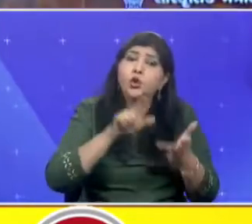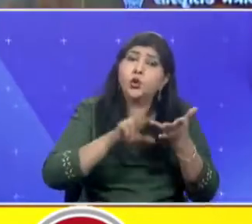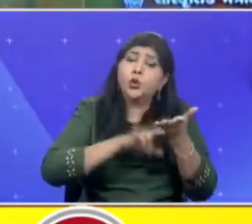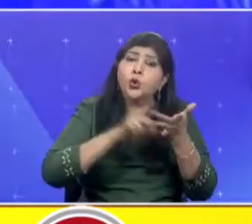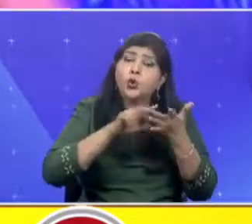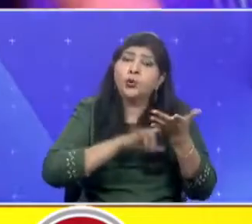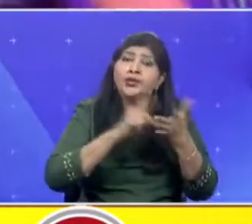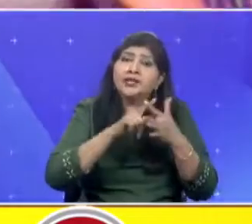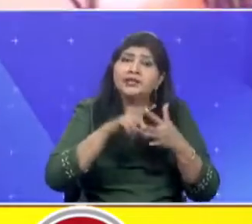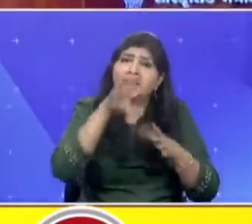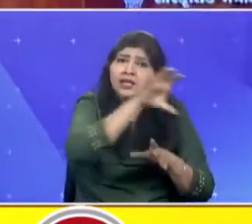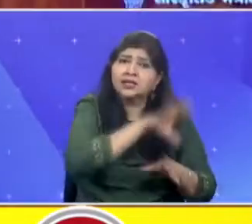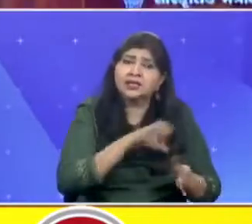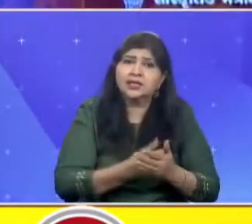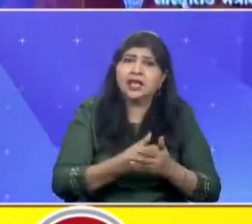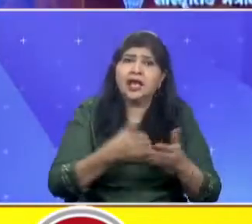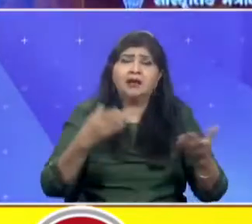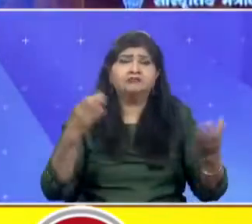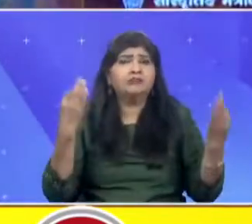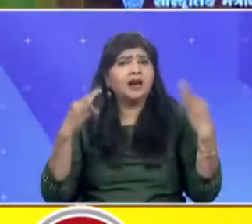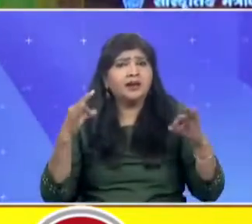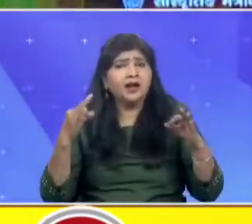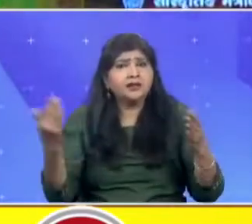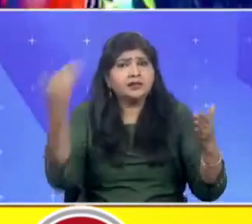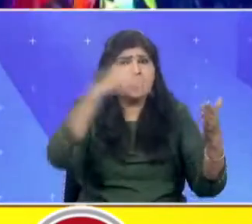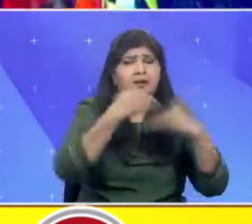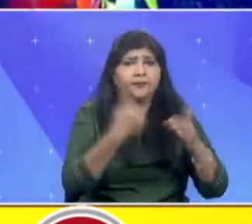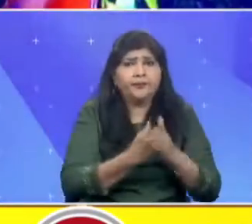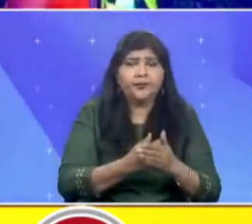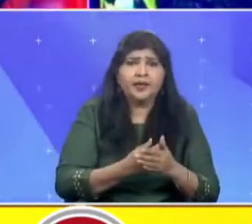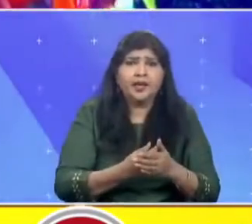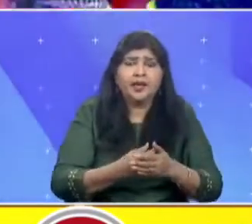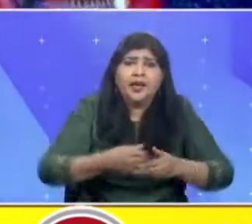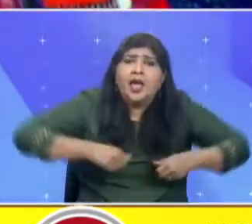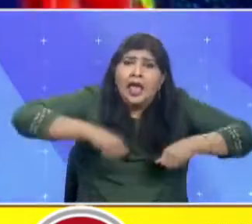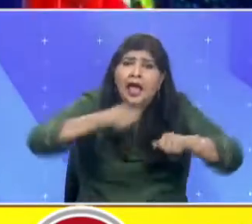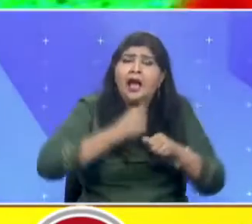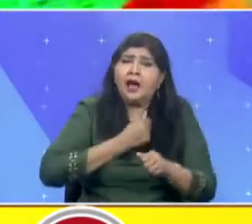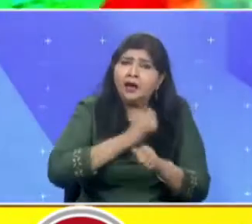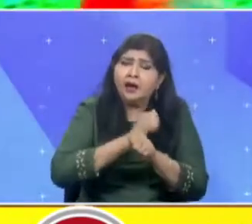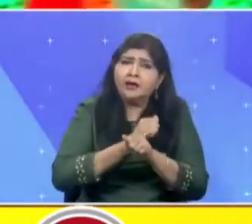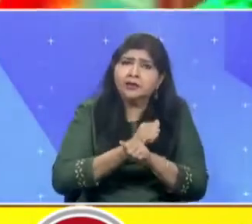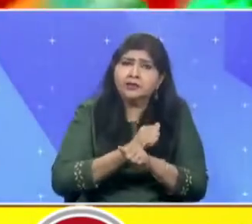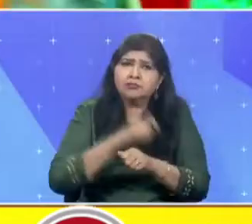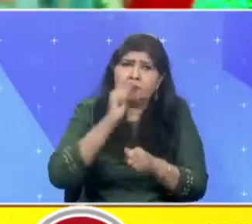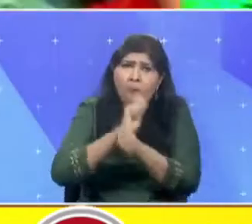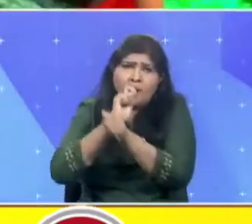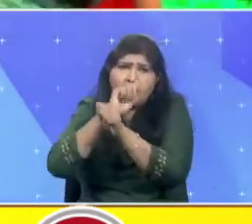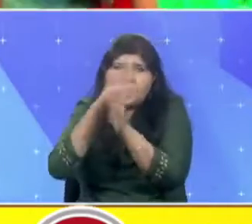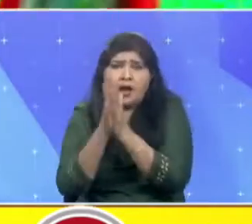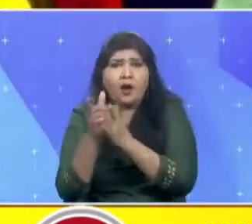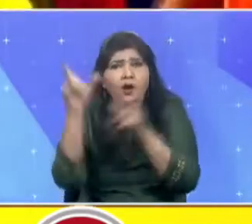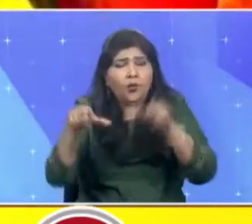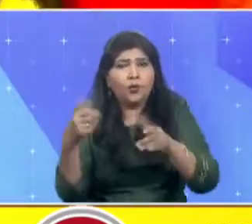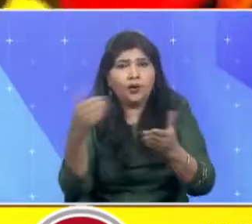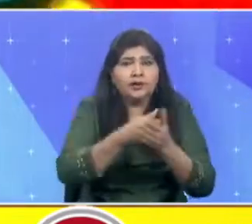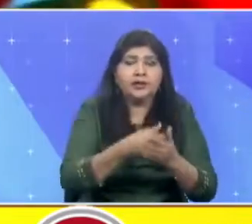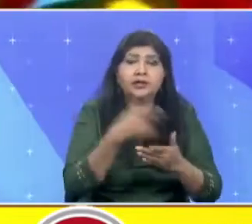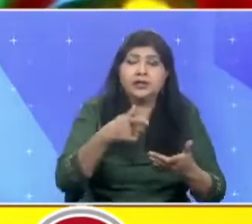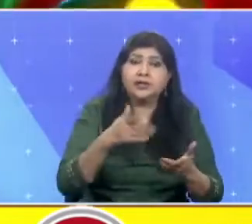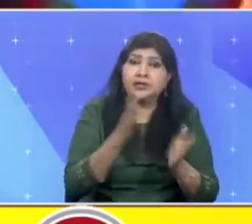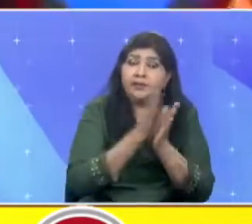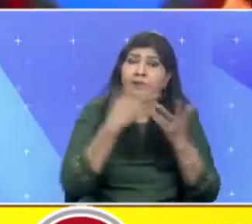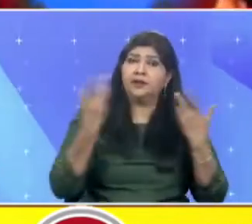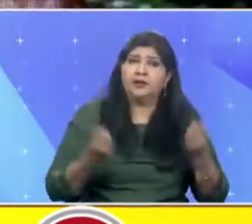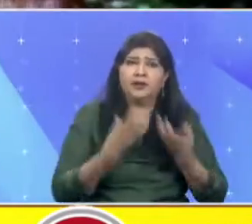के सभी राज्यों के आर्टिस्ट पहुंचते हैं, हैंडीक्राफ्ट से जुड़े कलाकार पहुंचते हैं और इस मेले की